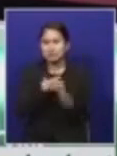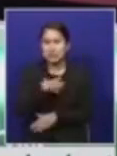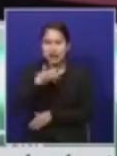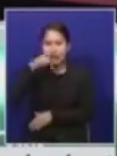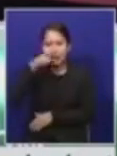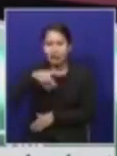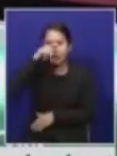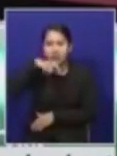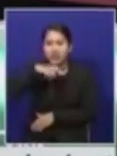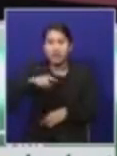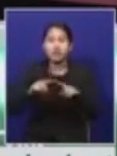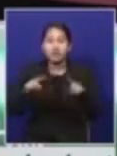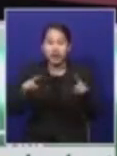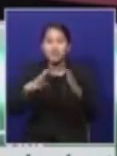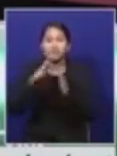มีแต่มาตรการในการเดินทางกลับเนี่ยพร้อมข้างที่